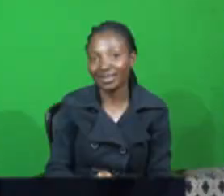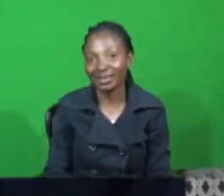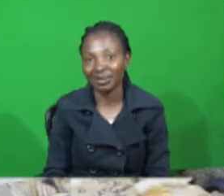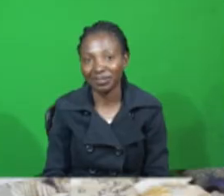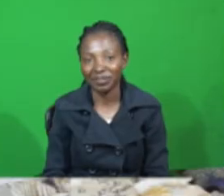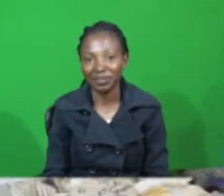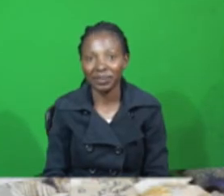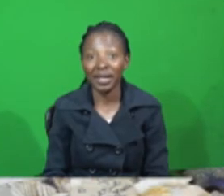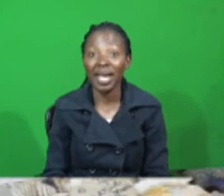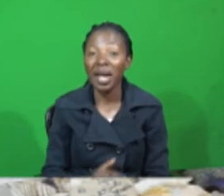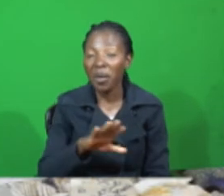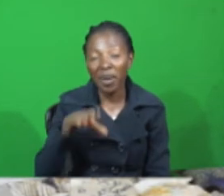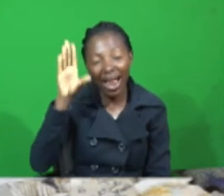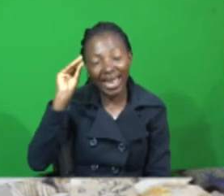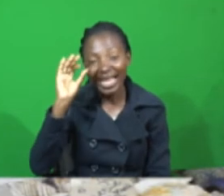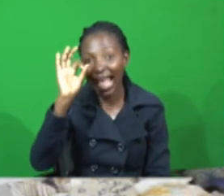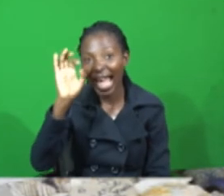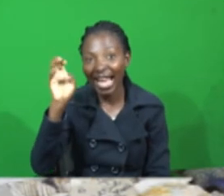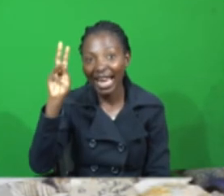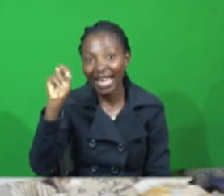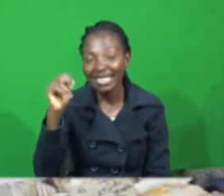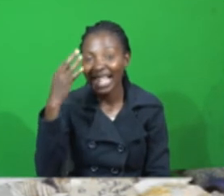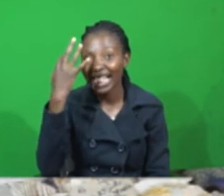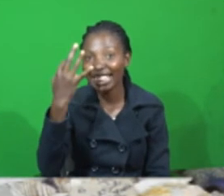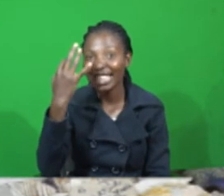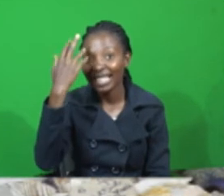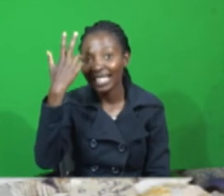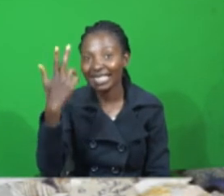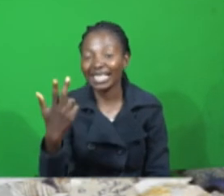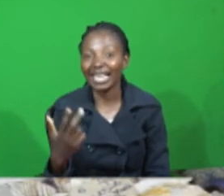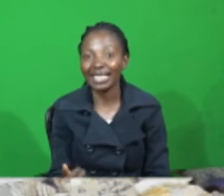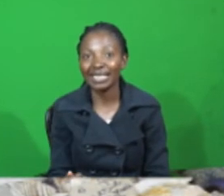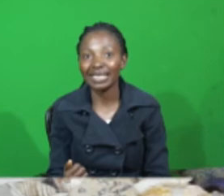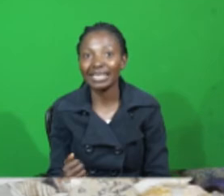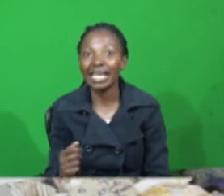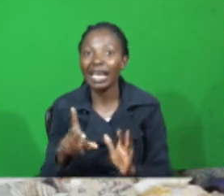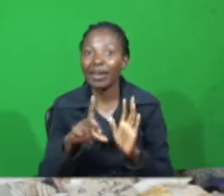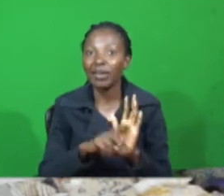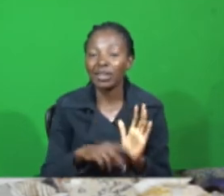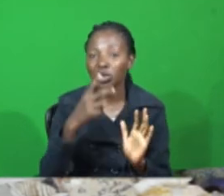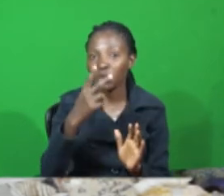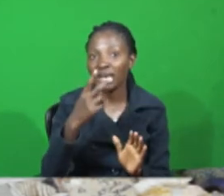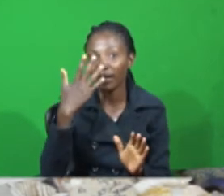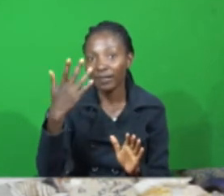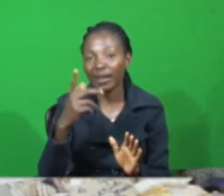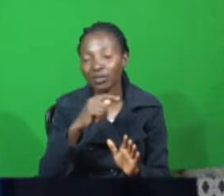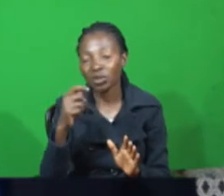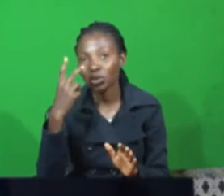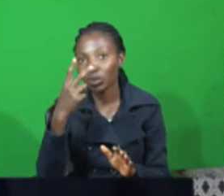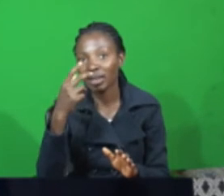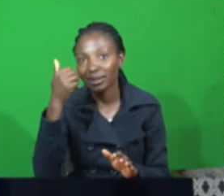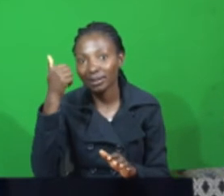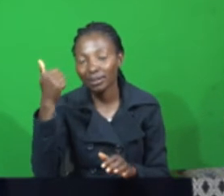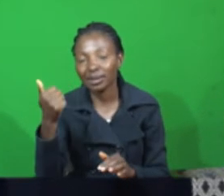Katifambe mranda washi. Tiri kudzidza kuna Genesis chapter 38. Pastor vacha dzokora kuverenga verse ya 25 na 26